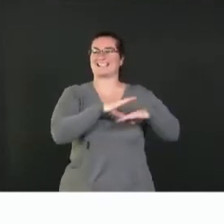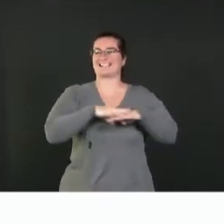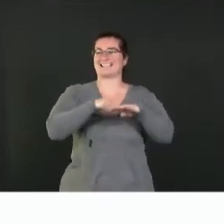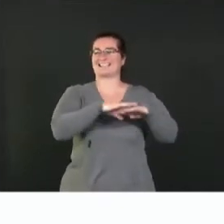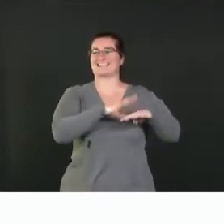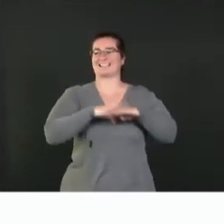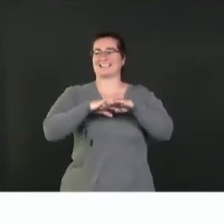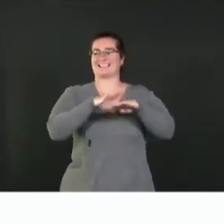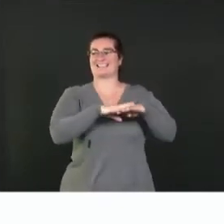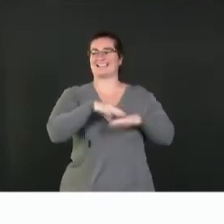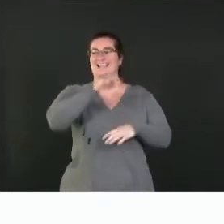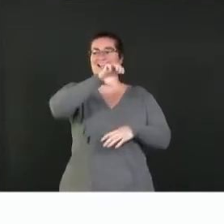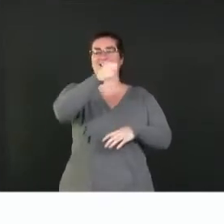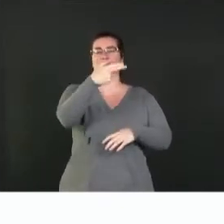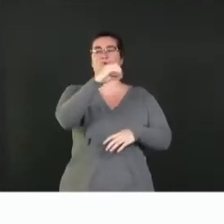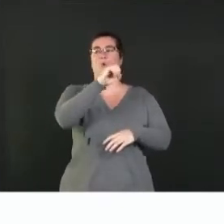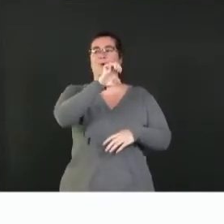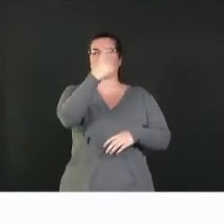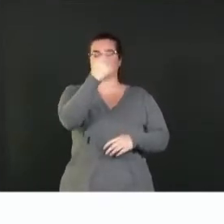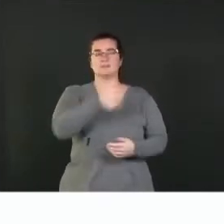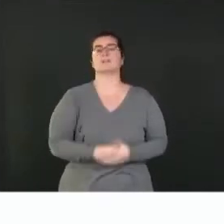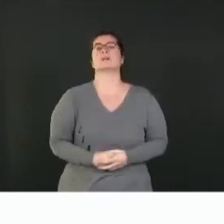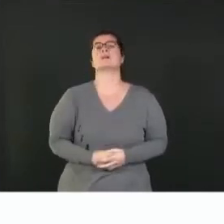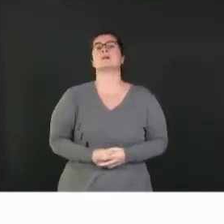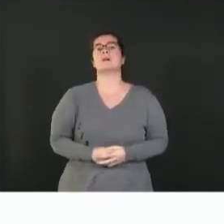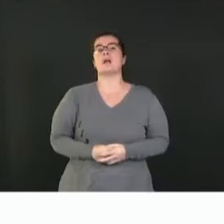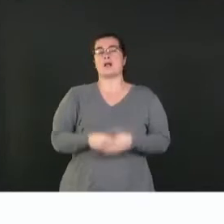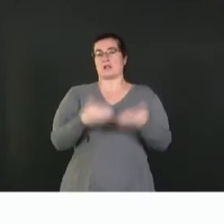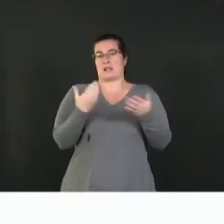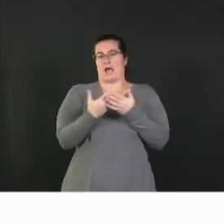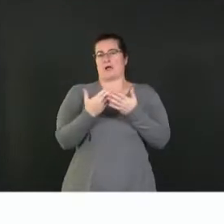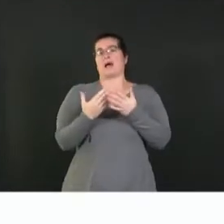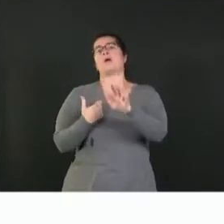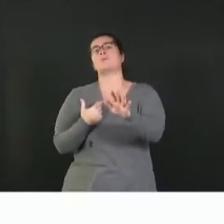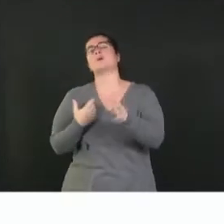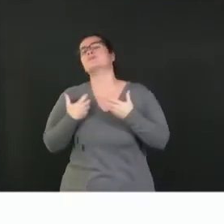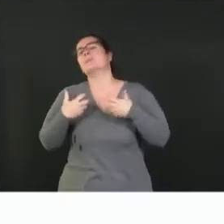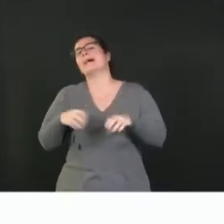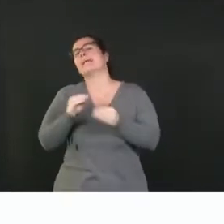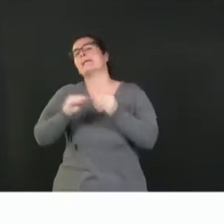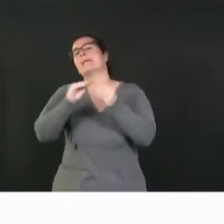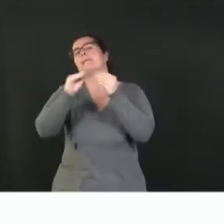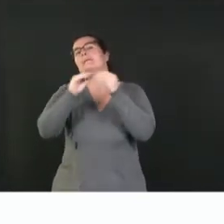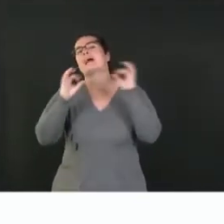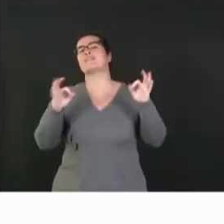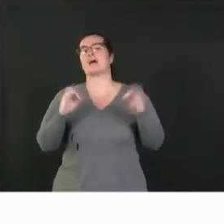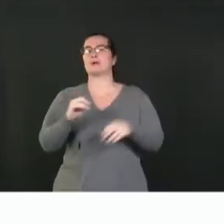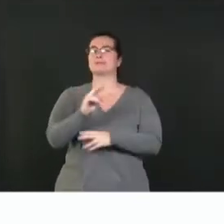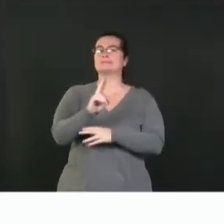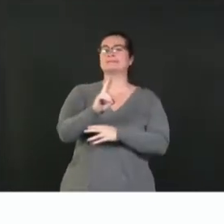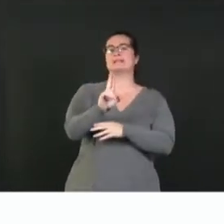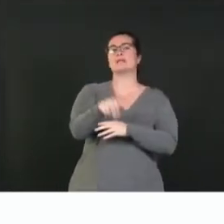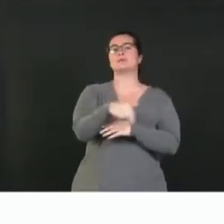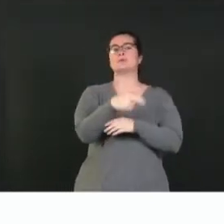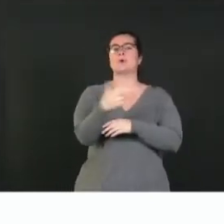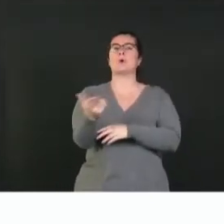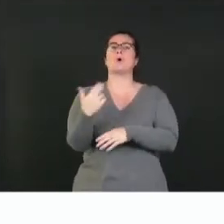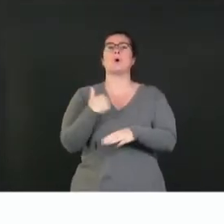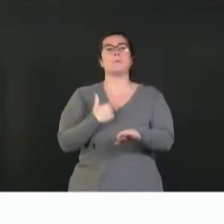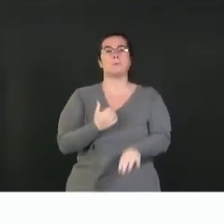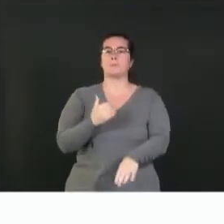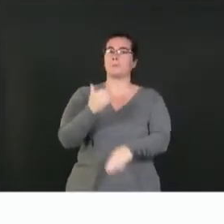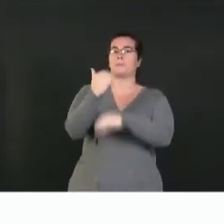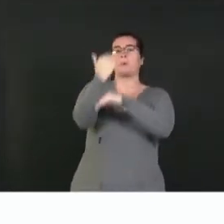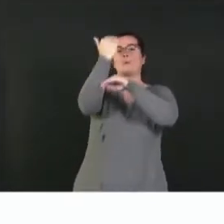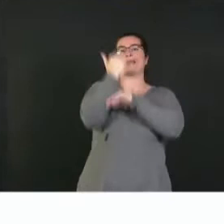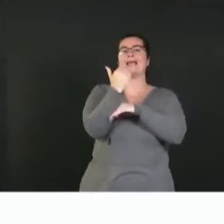pense le faire avec la nature et pas seulement, je caricature, se protéger de la nature, les digues qui nous